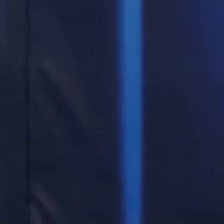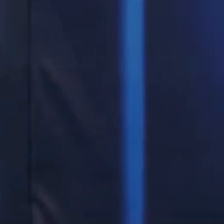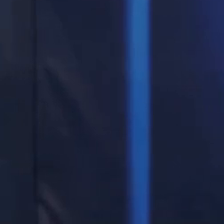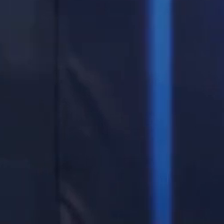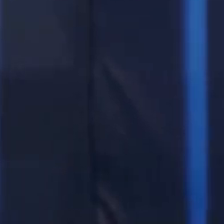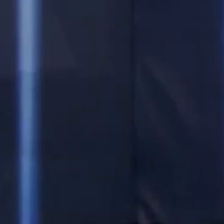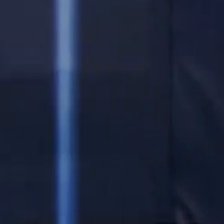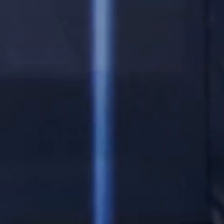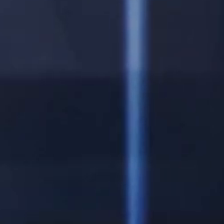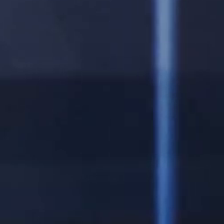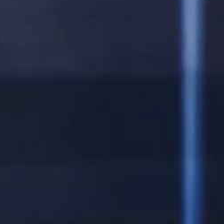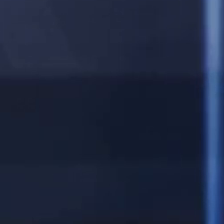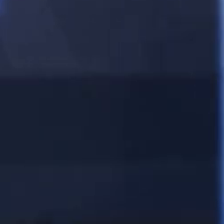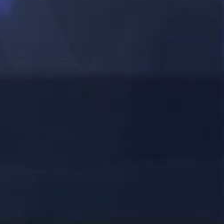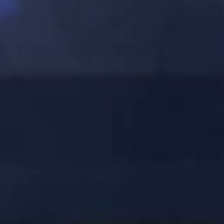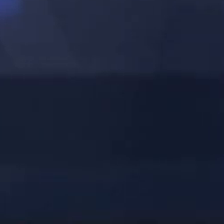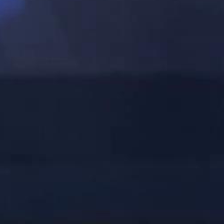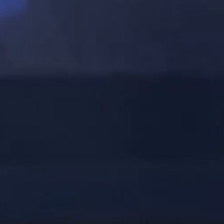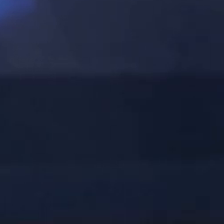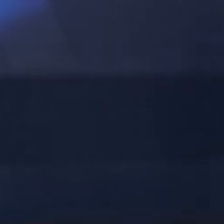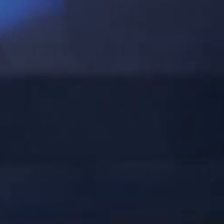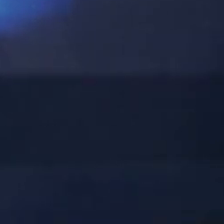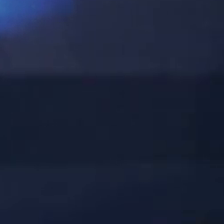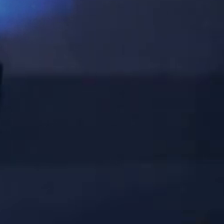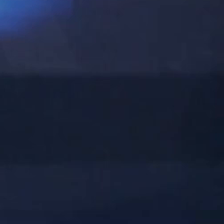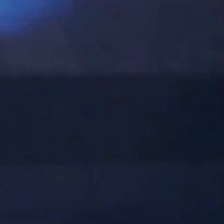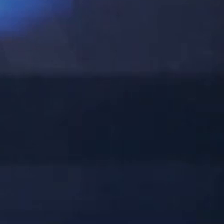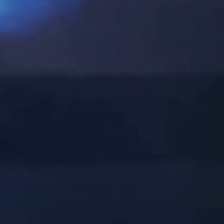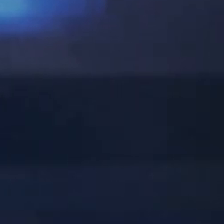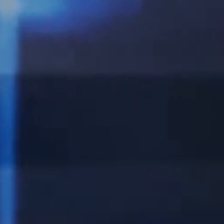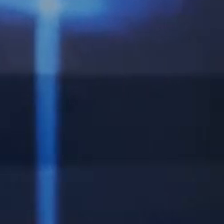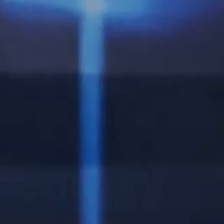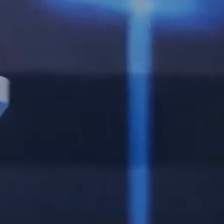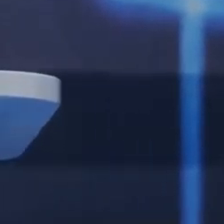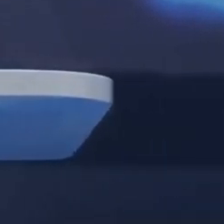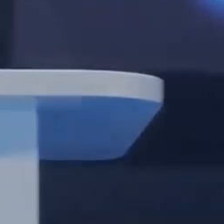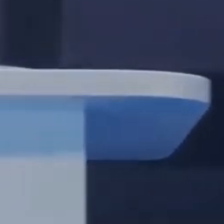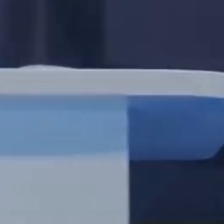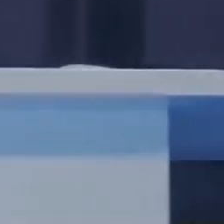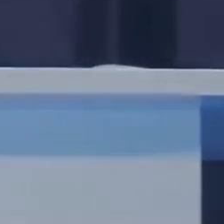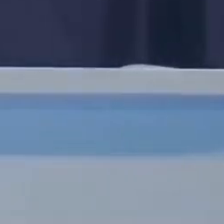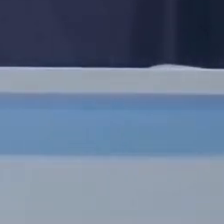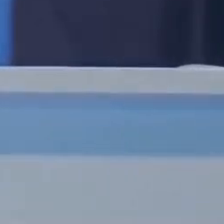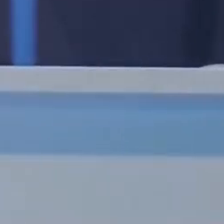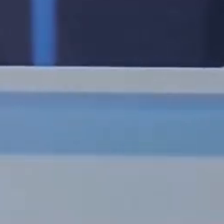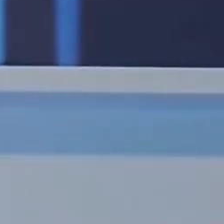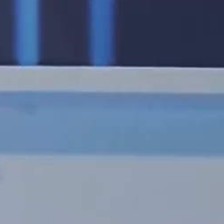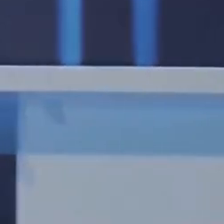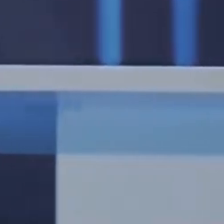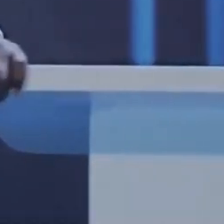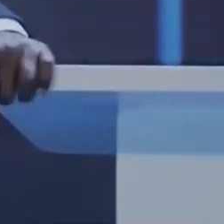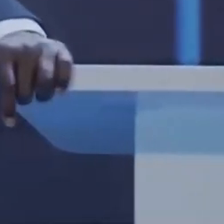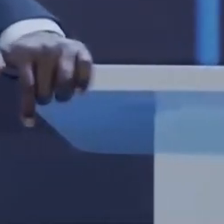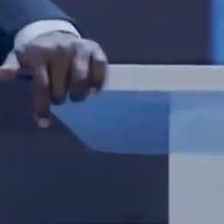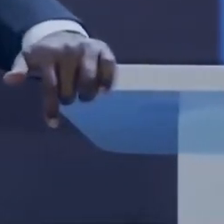monde entier et s'il perdait son âme? Parce qu'il n'a jamais pensé qu'il y a quelque chose, qu'il n'y a aucun